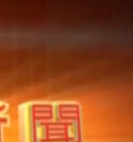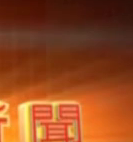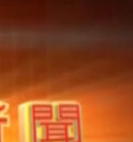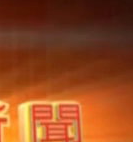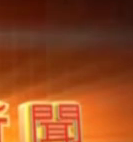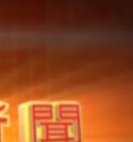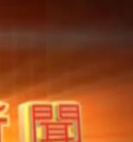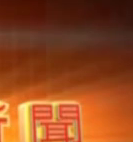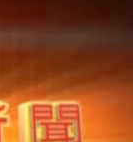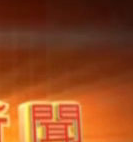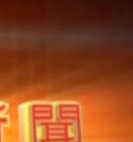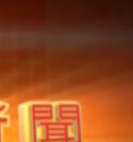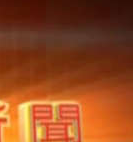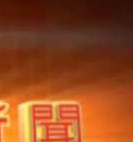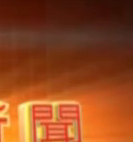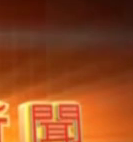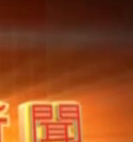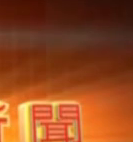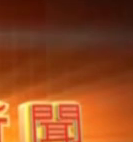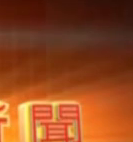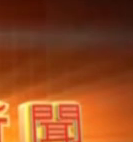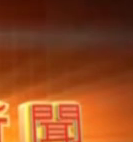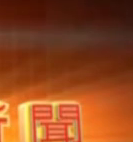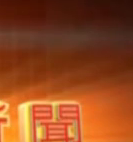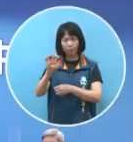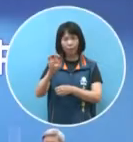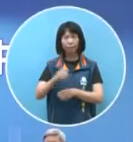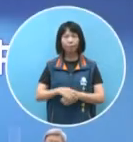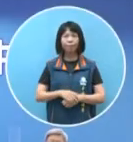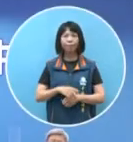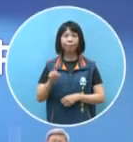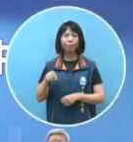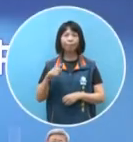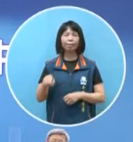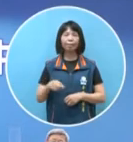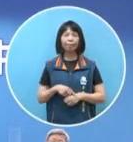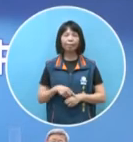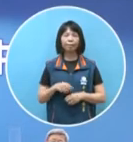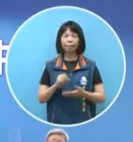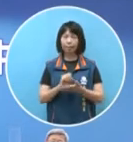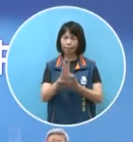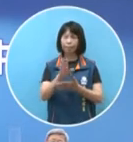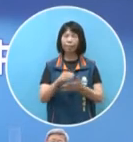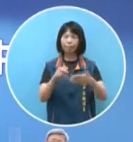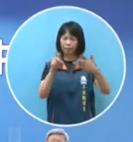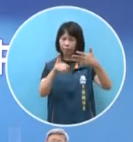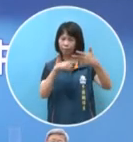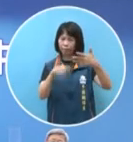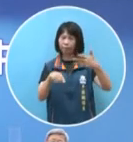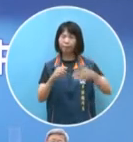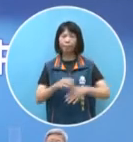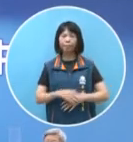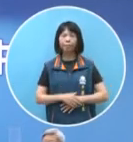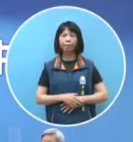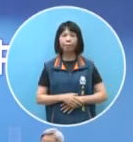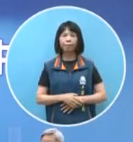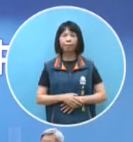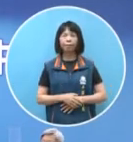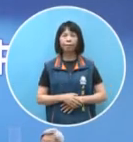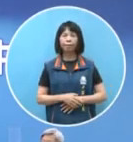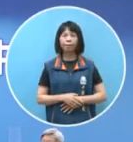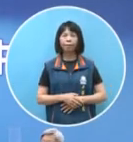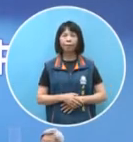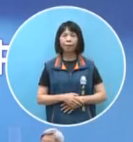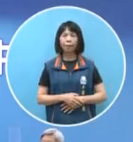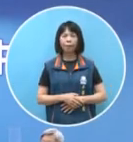你好，欢迎收看6月16号的大花莲地方新闻。首先带您来关心花莲县的疫情记者会。16号，花莲疫情增加了8位确